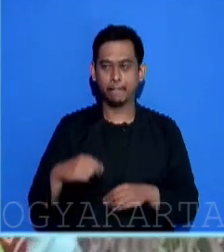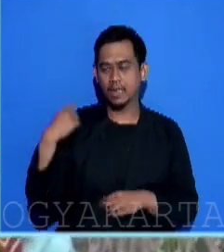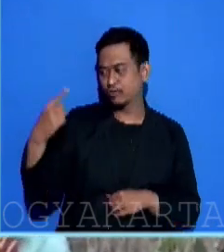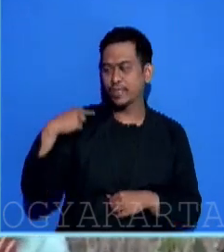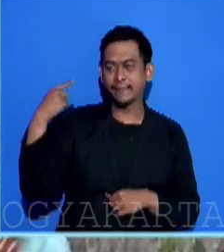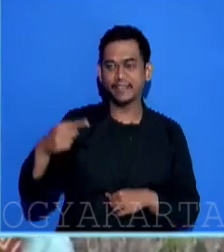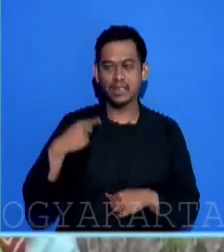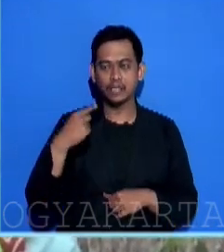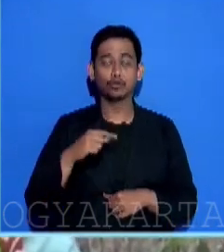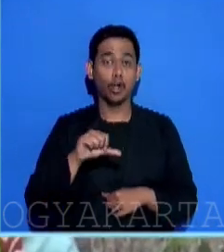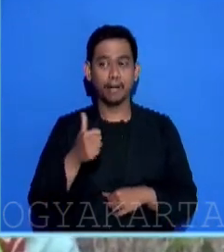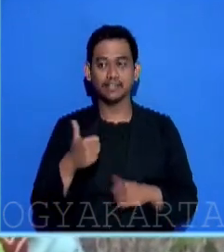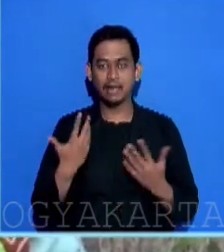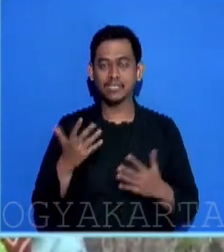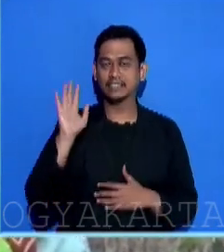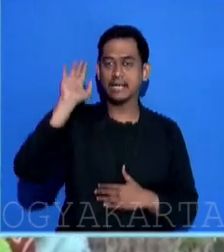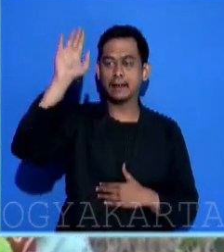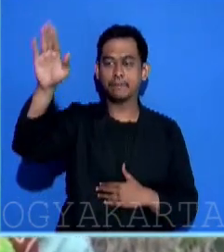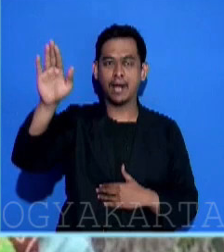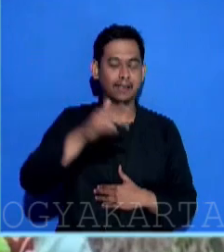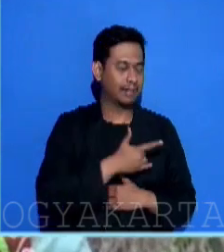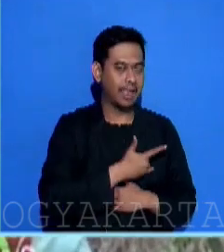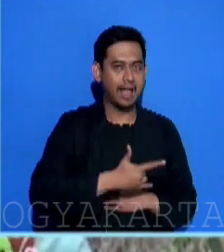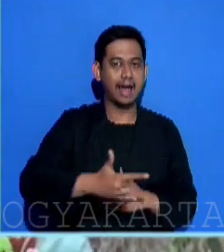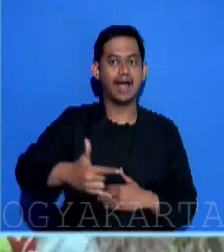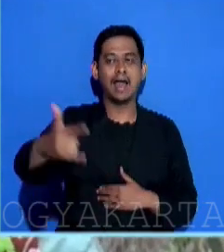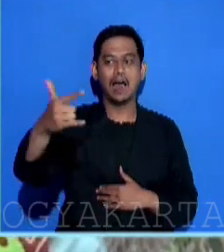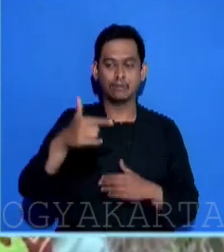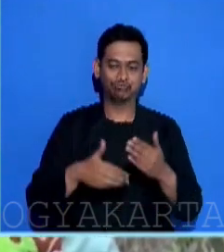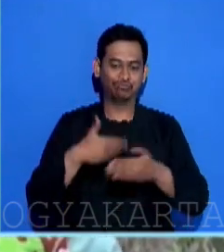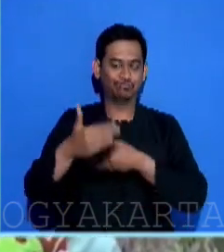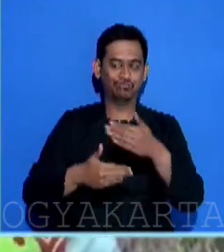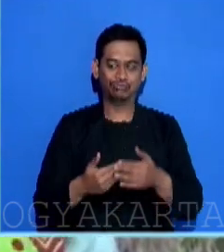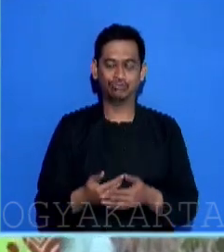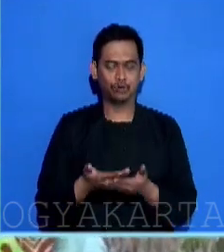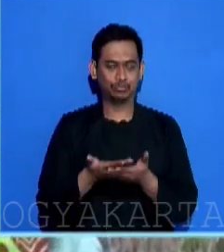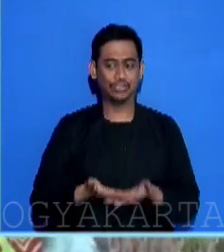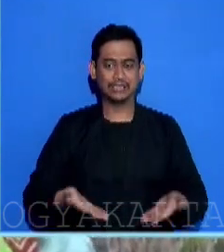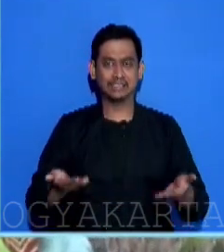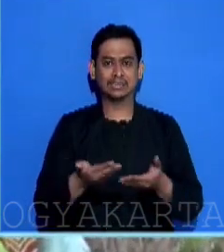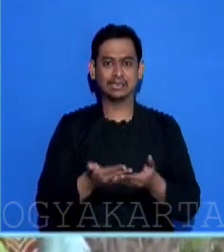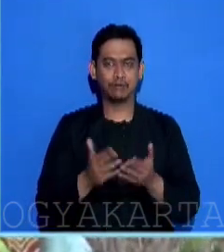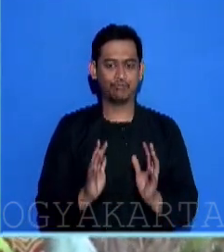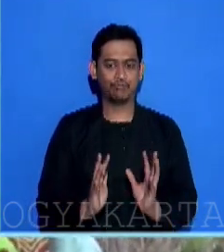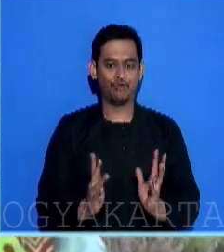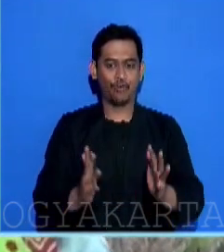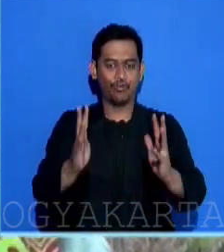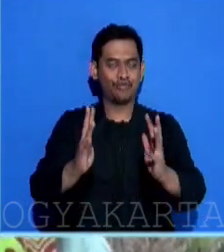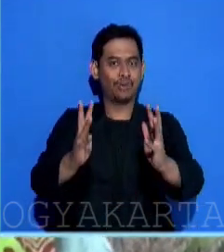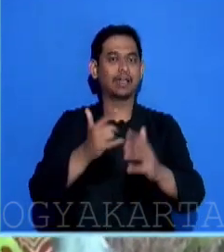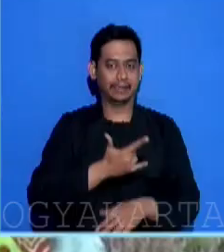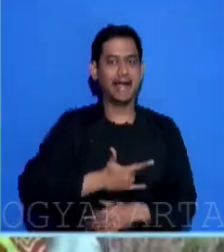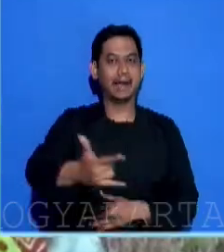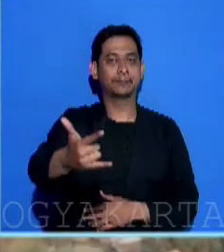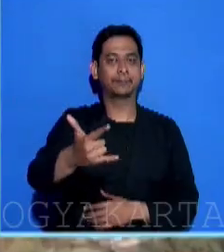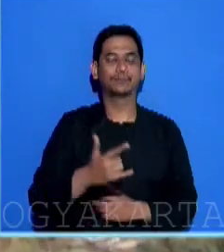menanam agar supaya kelestarian, keberlangsungan ekosistem di sekeliling kita tetap masih terjaga dan terjaga